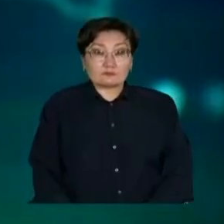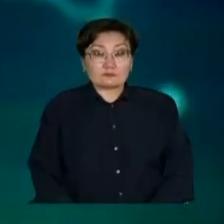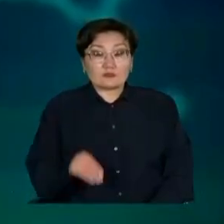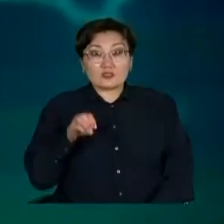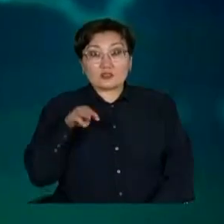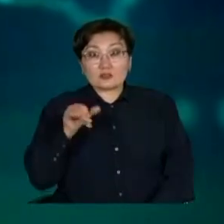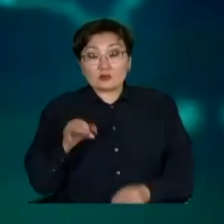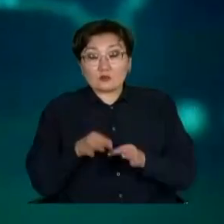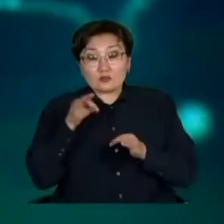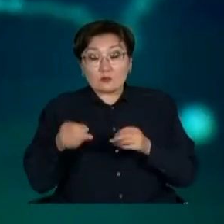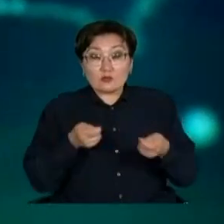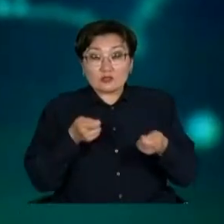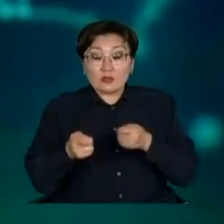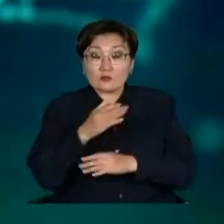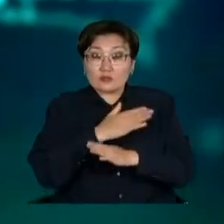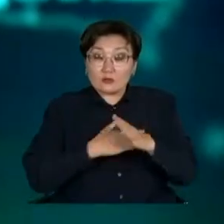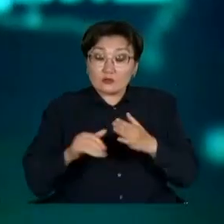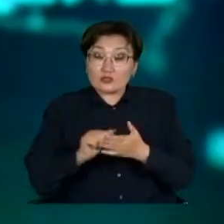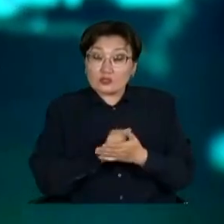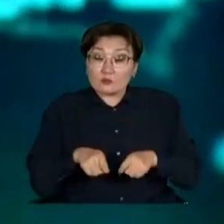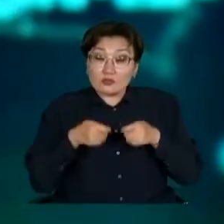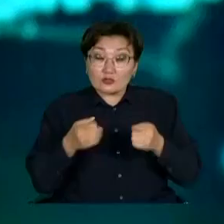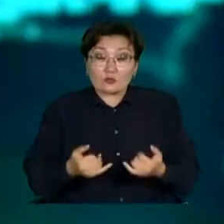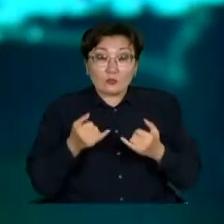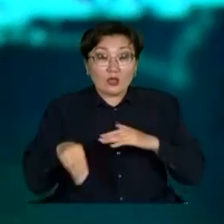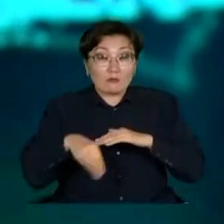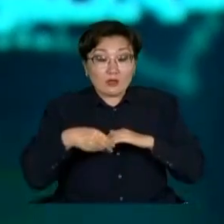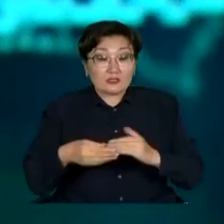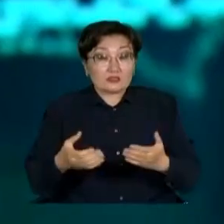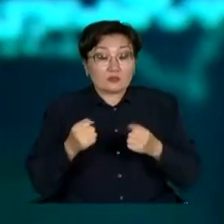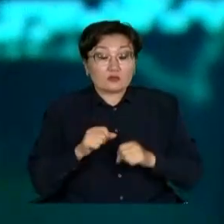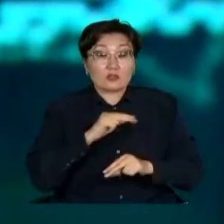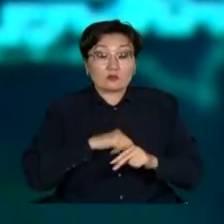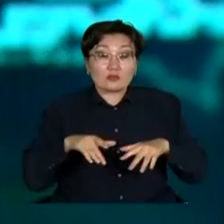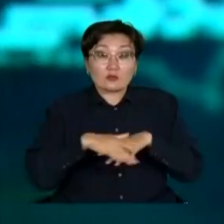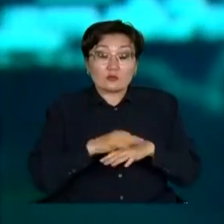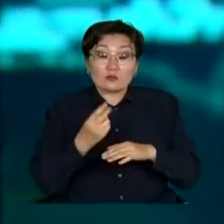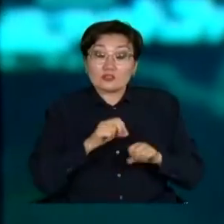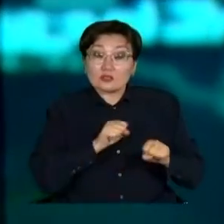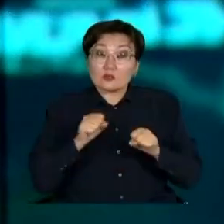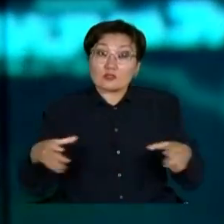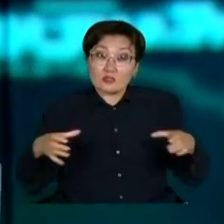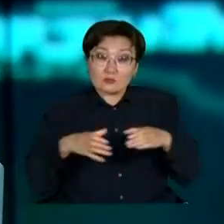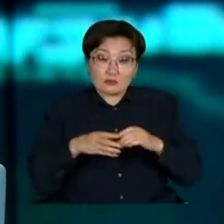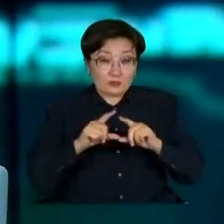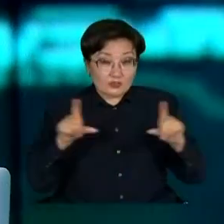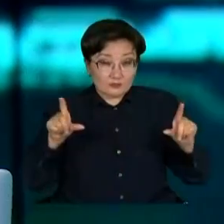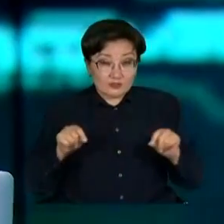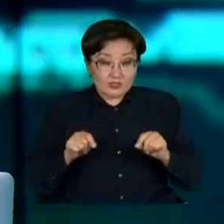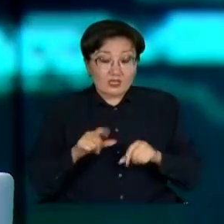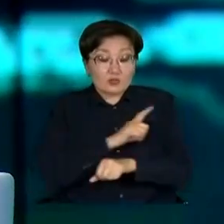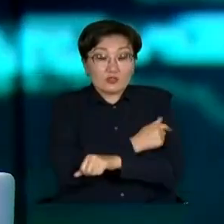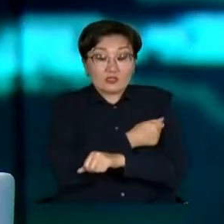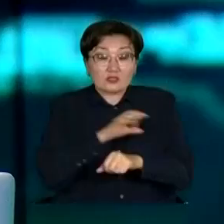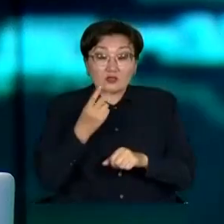Жетісу облысында шенеунік мүгедектік құжатын берген үшін пара алып отырған Еңбек және халықты әлеуметтік қорғау комитеті департаментінің